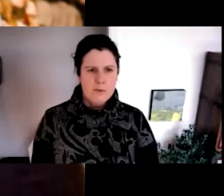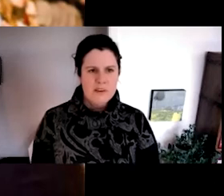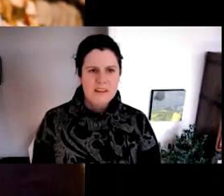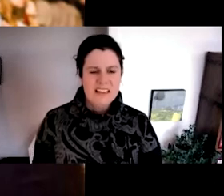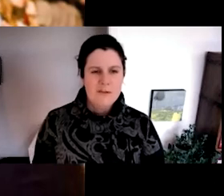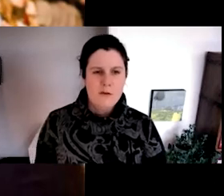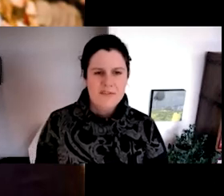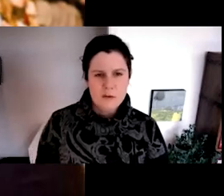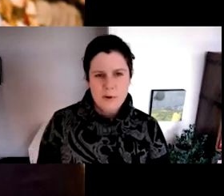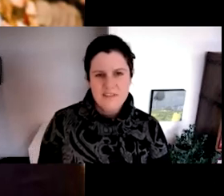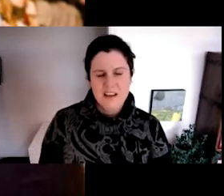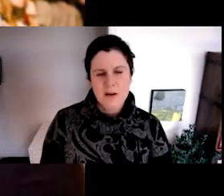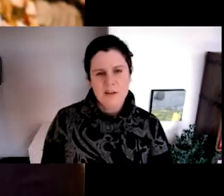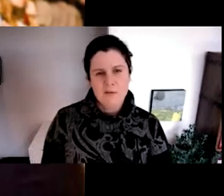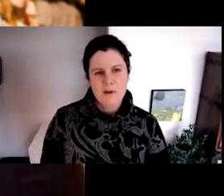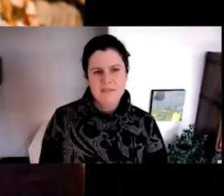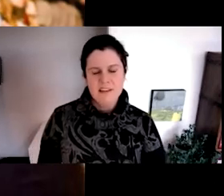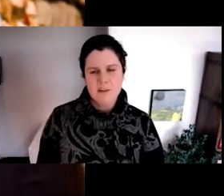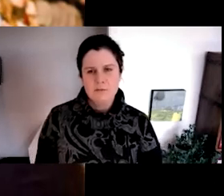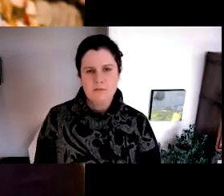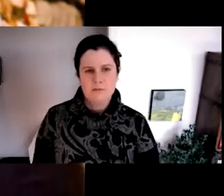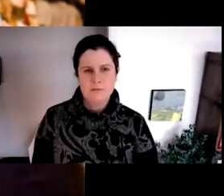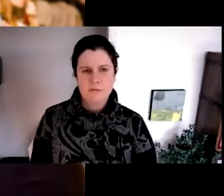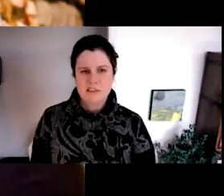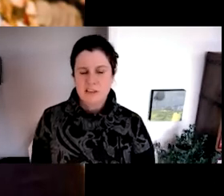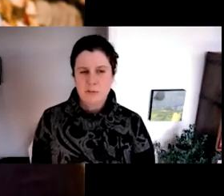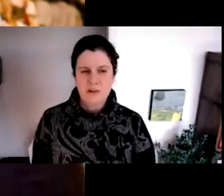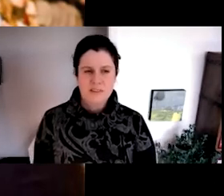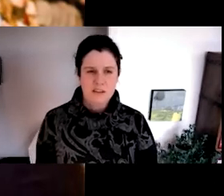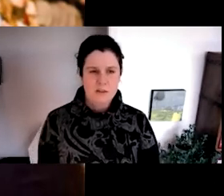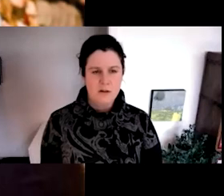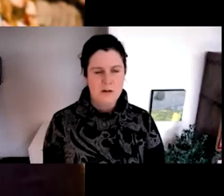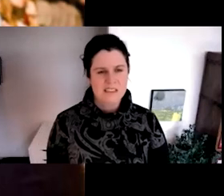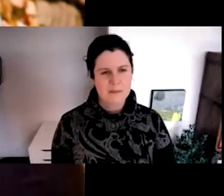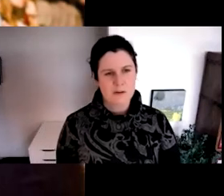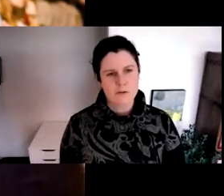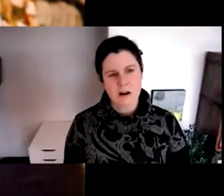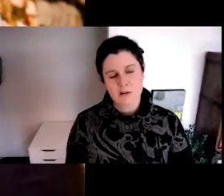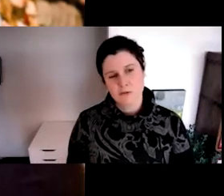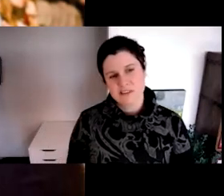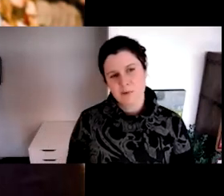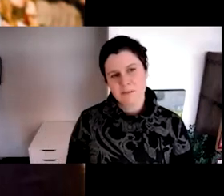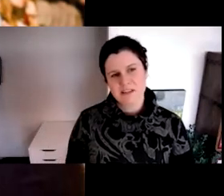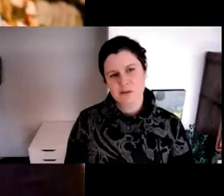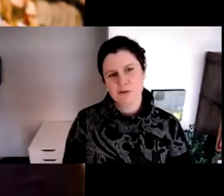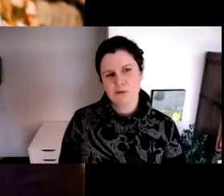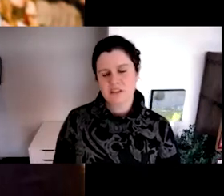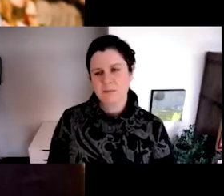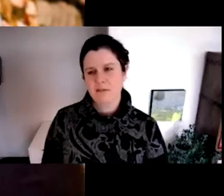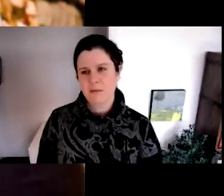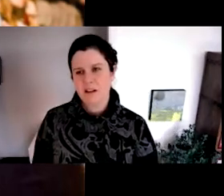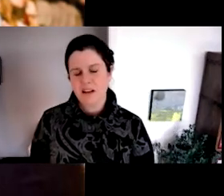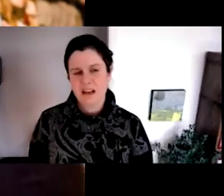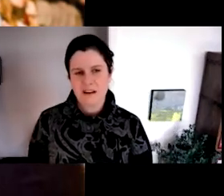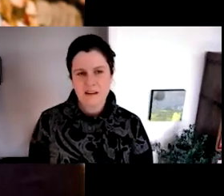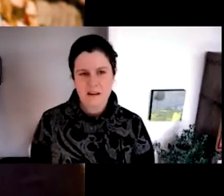depuis les travaux finaux peuvent être remis en format vidéo que ça soit pour les personnes neuroatypiques ou aussi pour les personnes sourdes